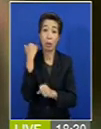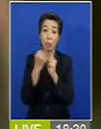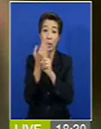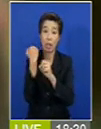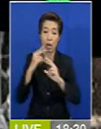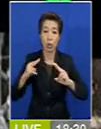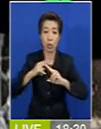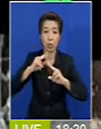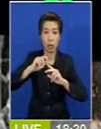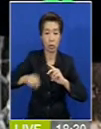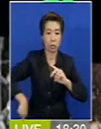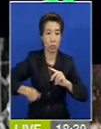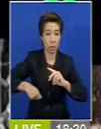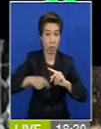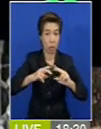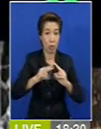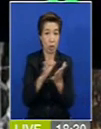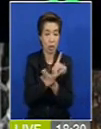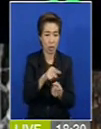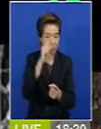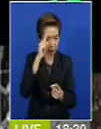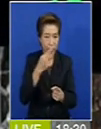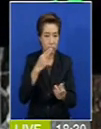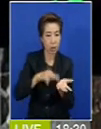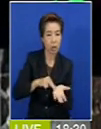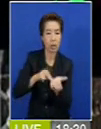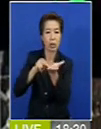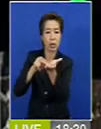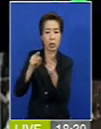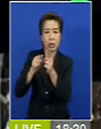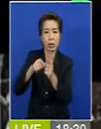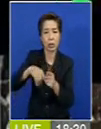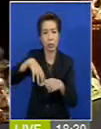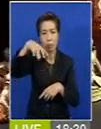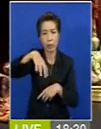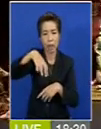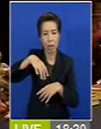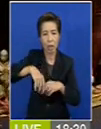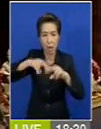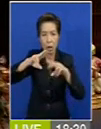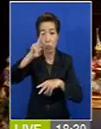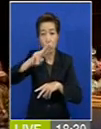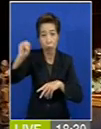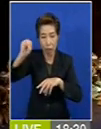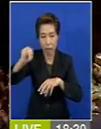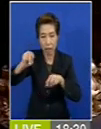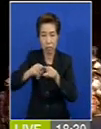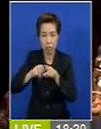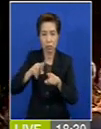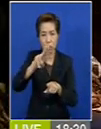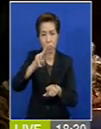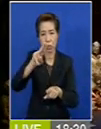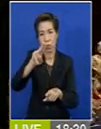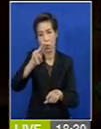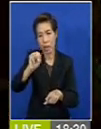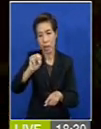ชาเริ่มกระบวนการยื่นเรื่องให้องค์การศึกษาวิทยาศาสตร์และวัฒนธรรมแห่งสหประชาชาติหรือว่ายูเนสโก